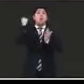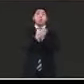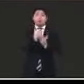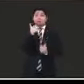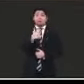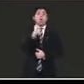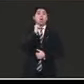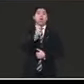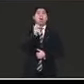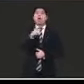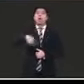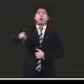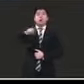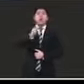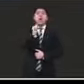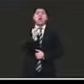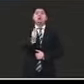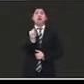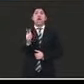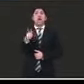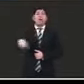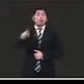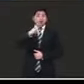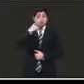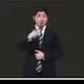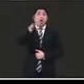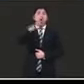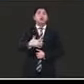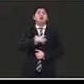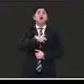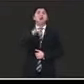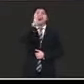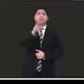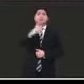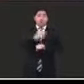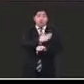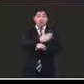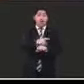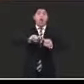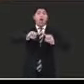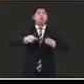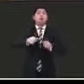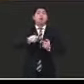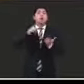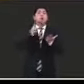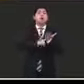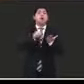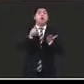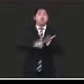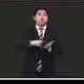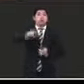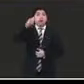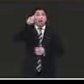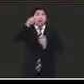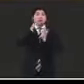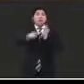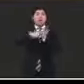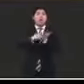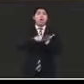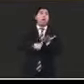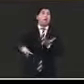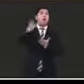illerde ve ilçelerdeki hak sahibi vatandaşlarımız arsa tapularını Aralık ayından